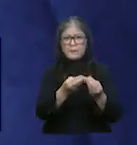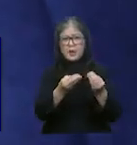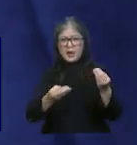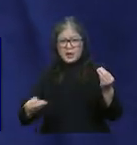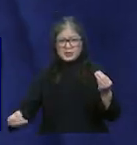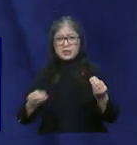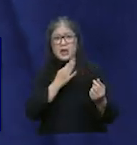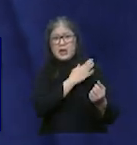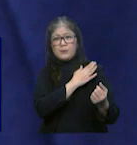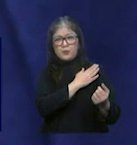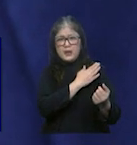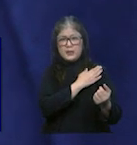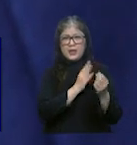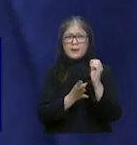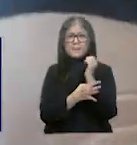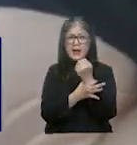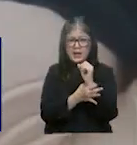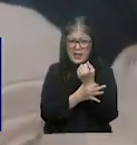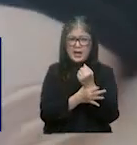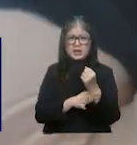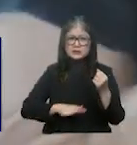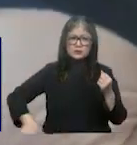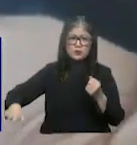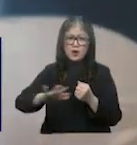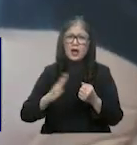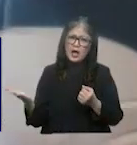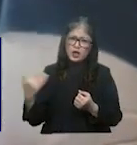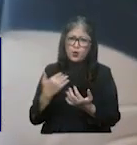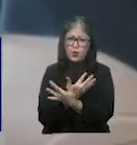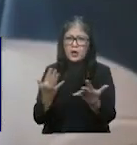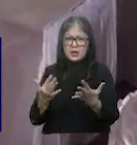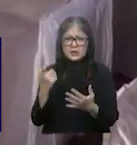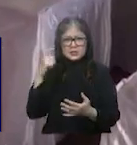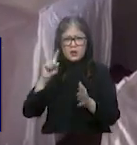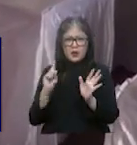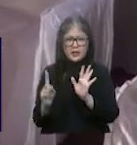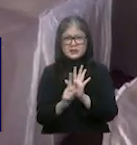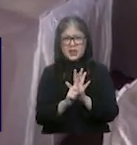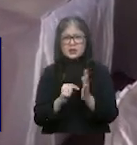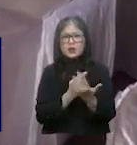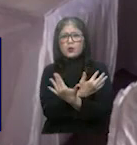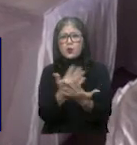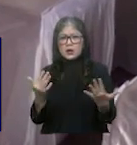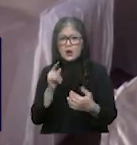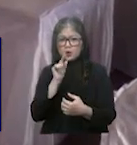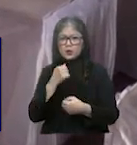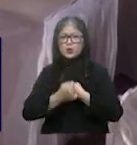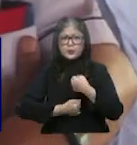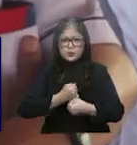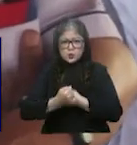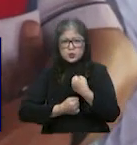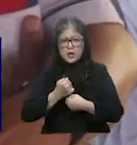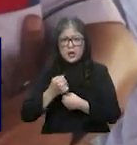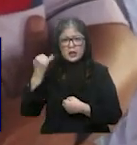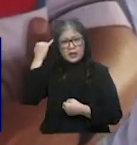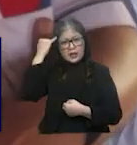Magelang. Ia mengajak para simpatisan kader hingga para bacalek untuk terus turun ke masyarakat guna menyerap dan memperjuangkan aspirasi untuk